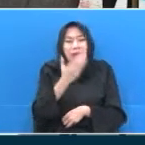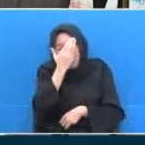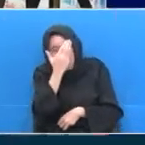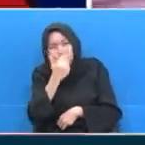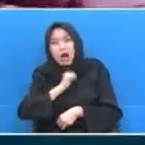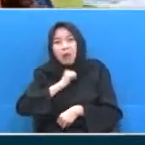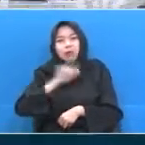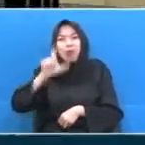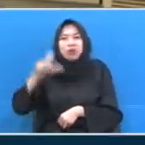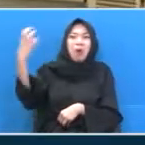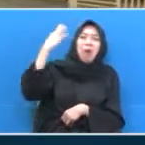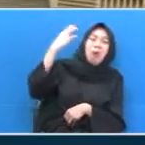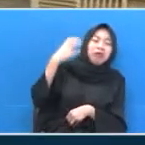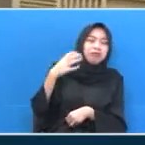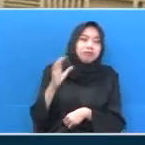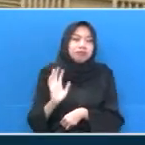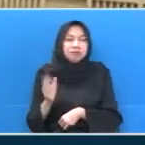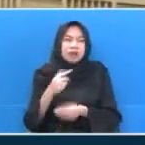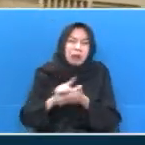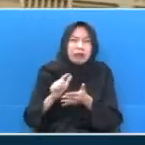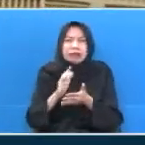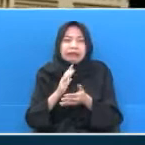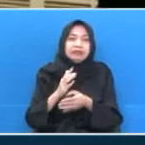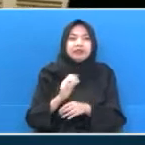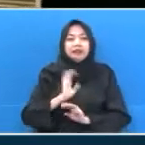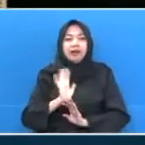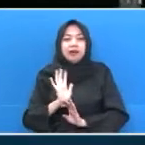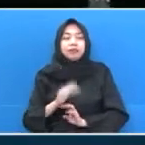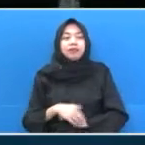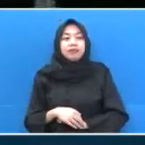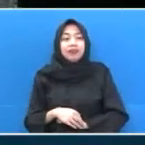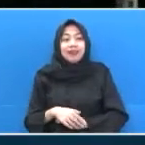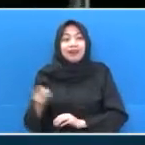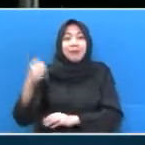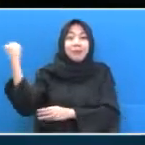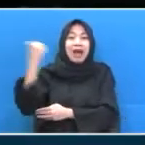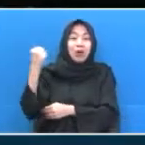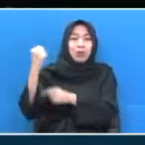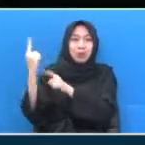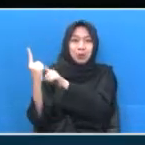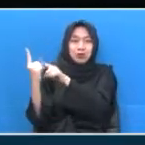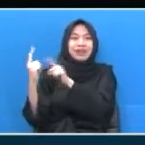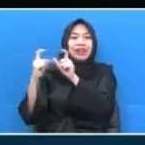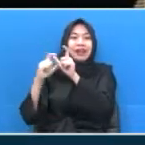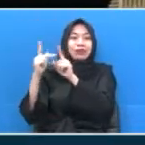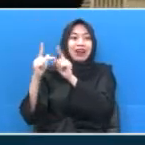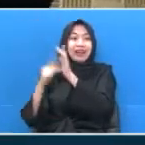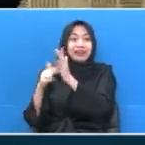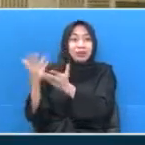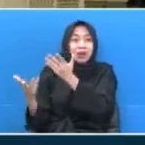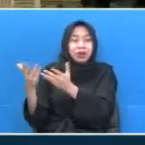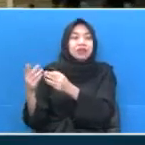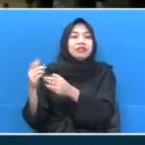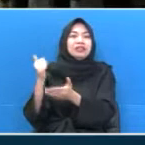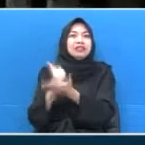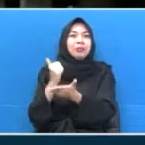tua dan sebagainya itu satu Kemudian yang kedua yang terduga pelaku tadi yang disebutkan San itu bukan